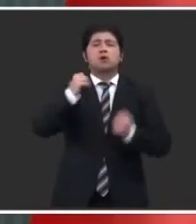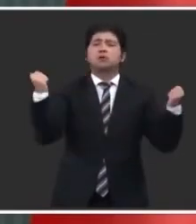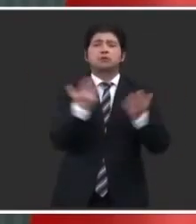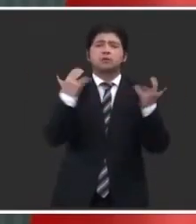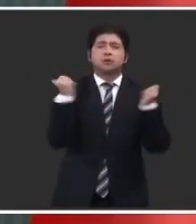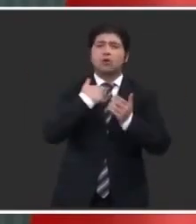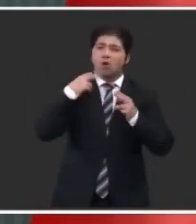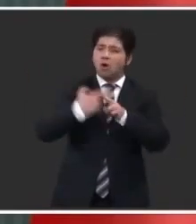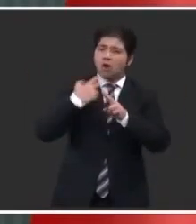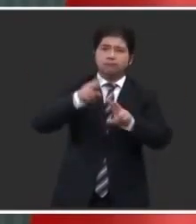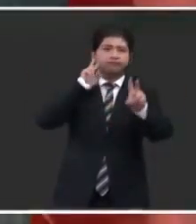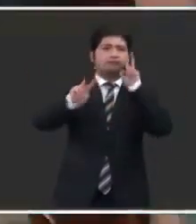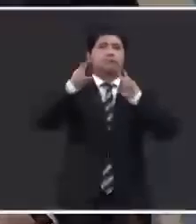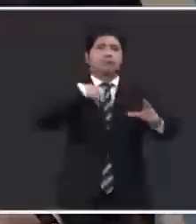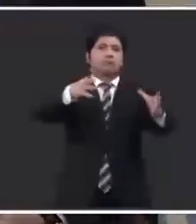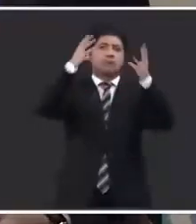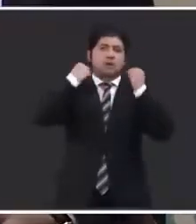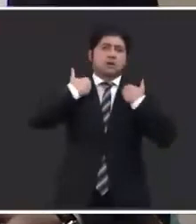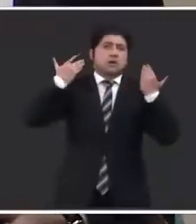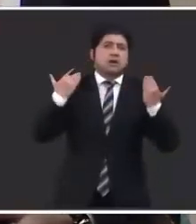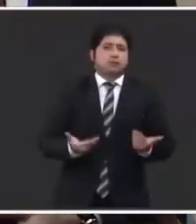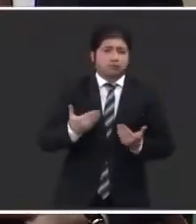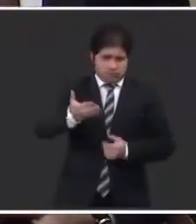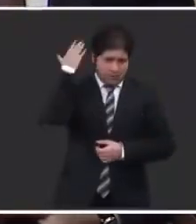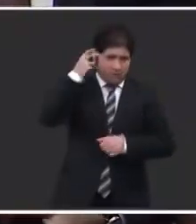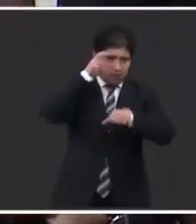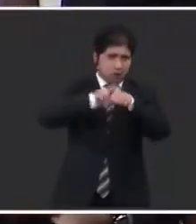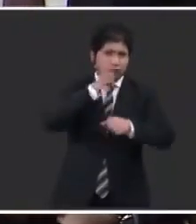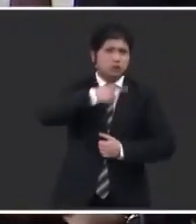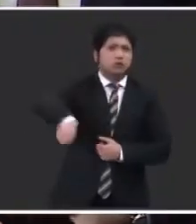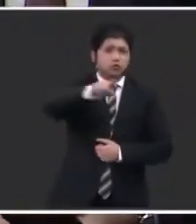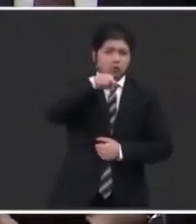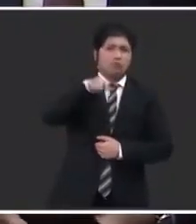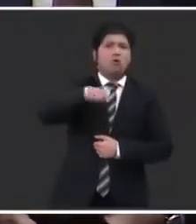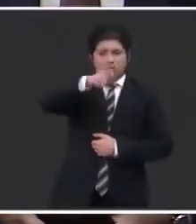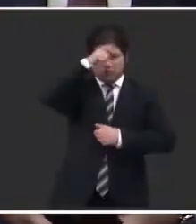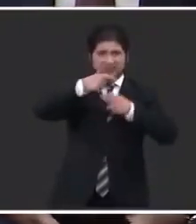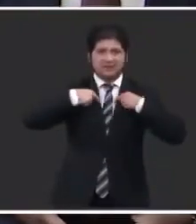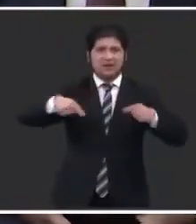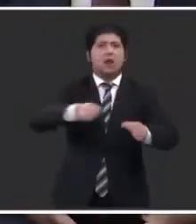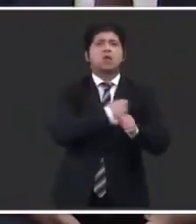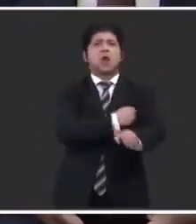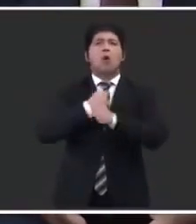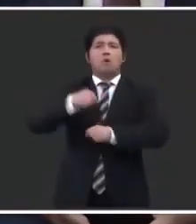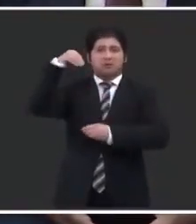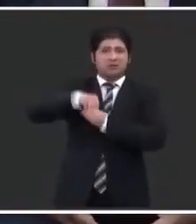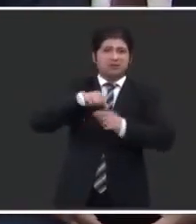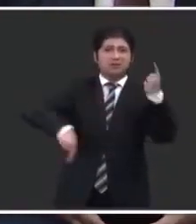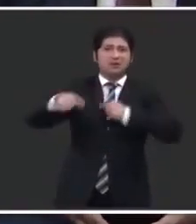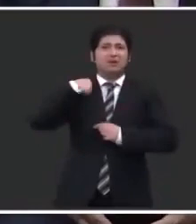örnekle göstermiştir hatırlarsanız Bunlar sınırlarımız teröristler tarafından